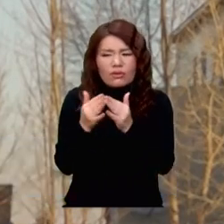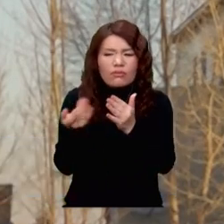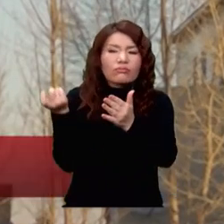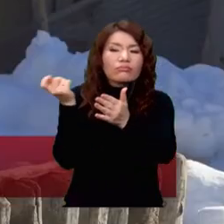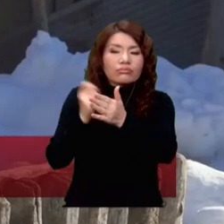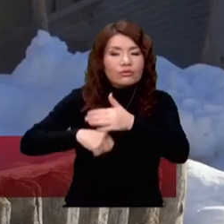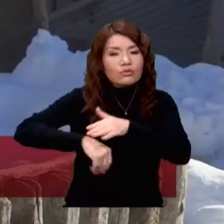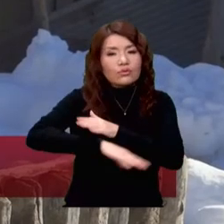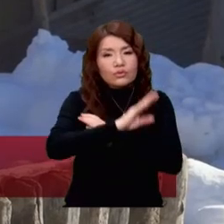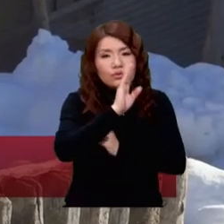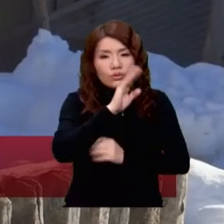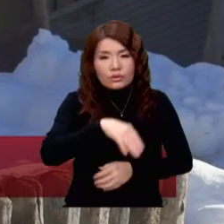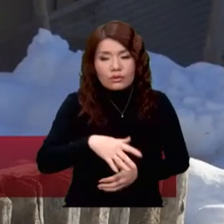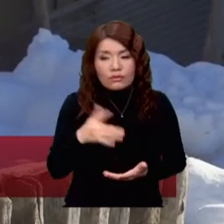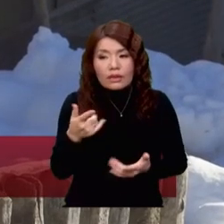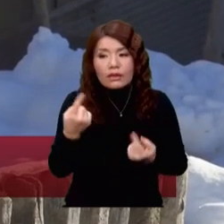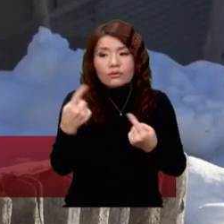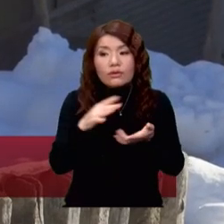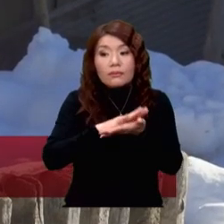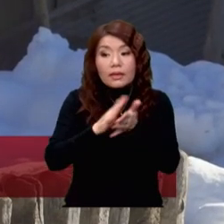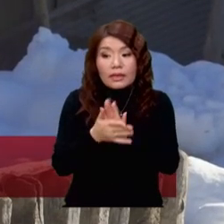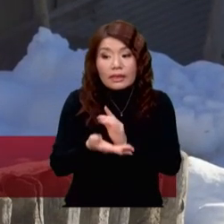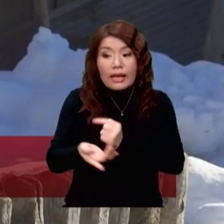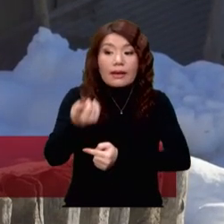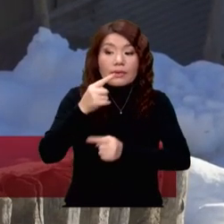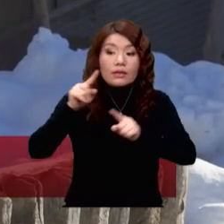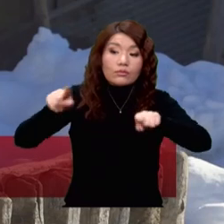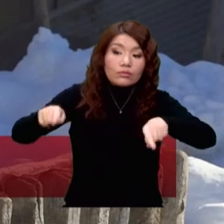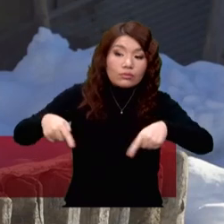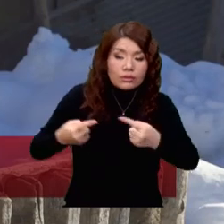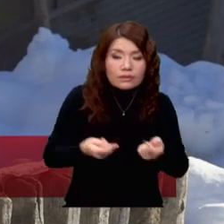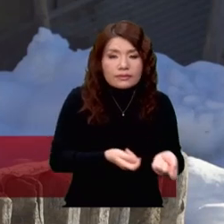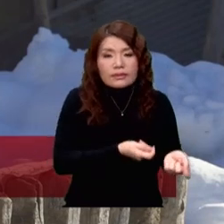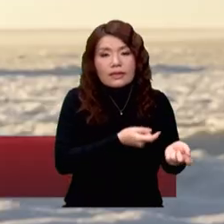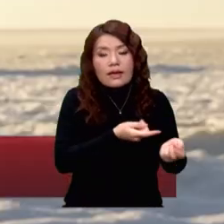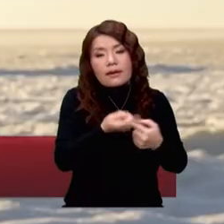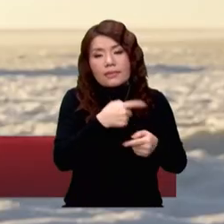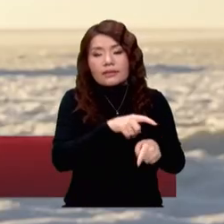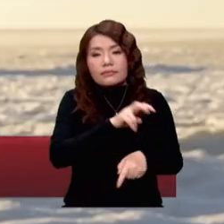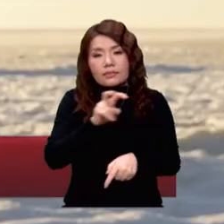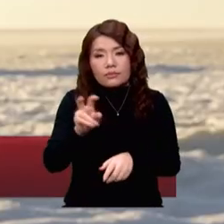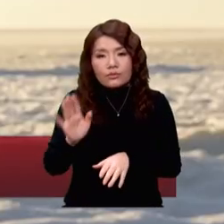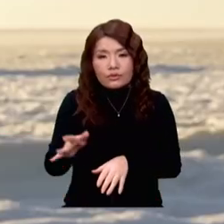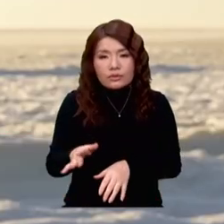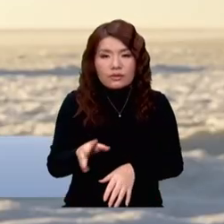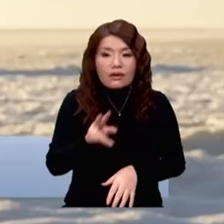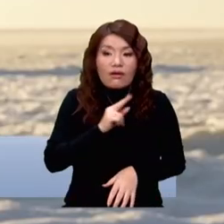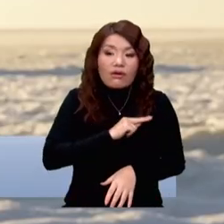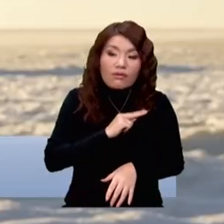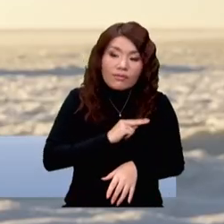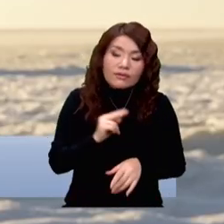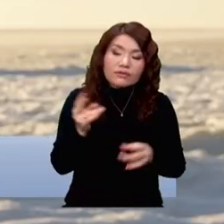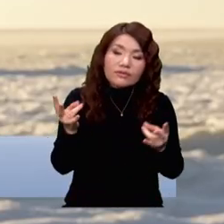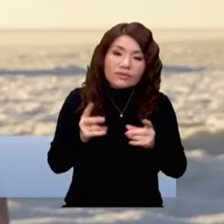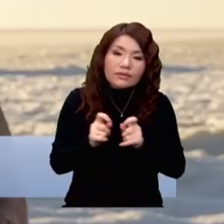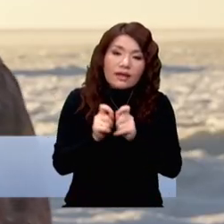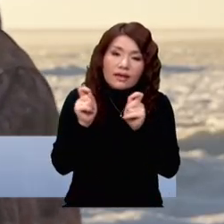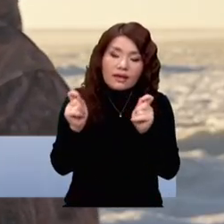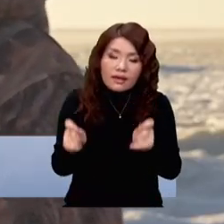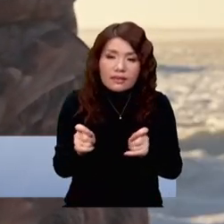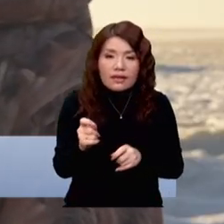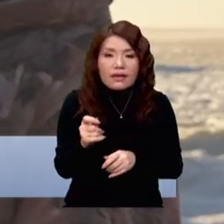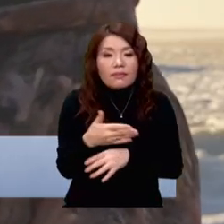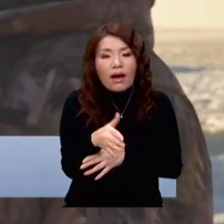кетті. А енді жағдай бәрі жақсарса, қайтып келеді олар. Жұмыс ашса,